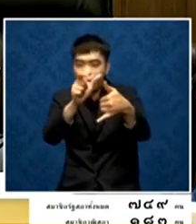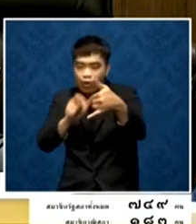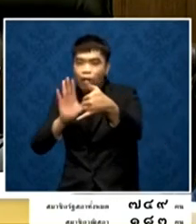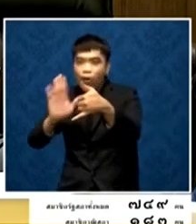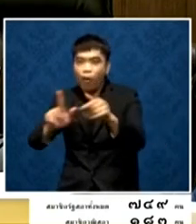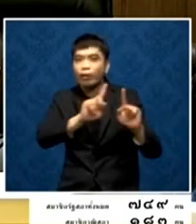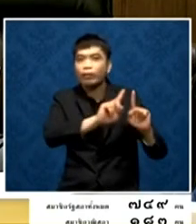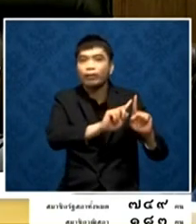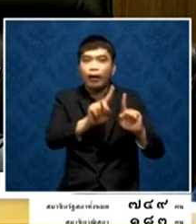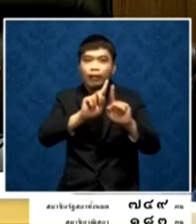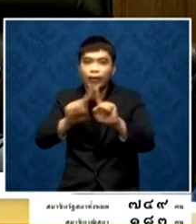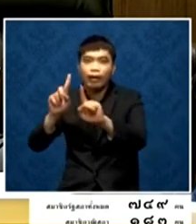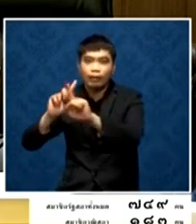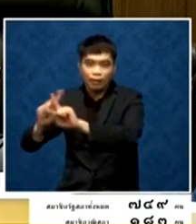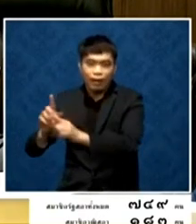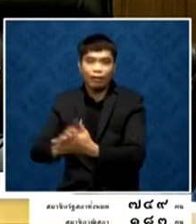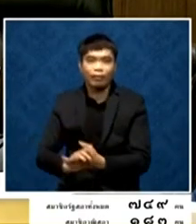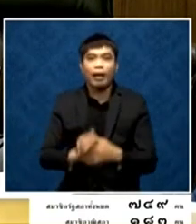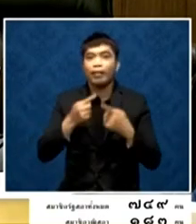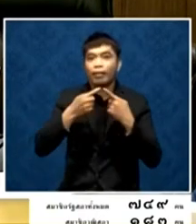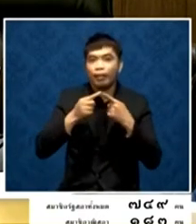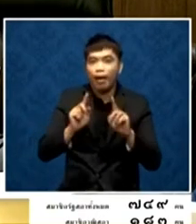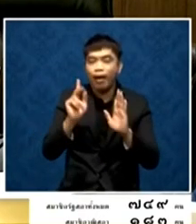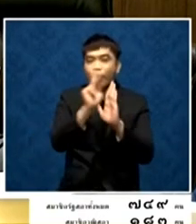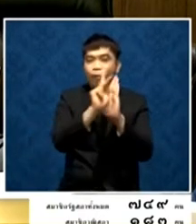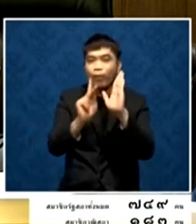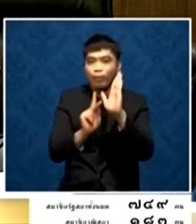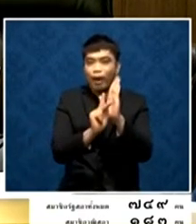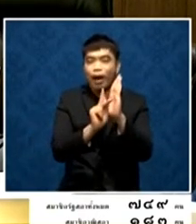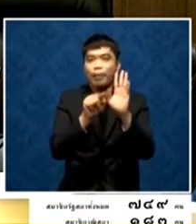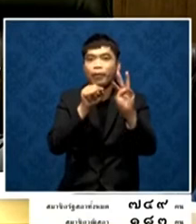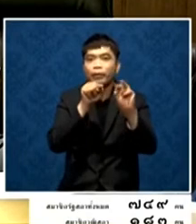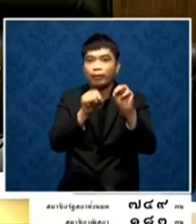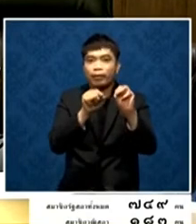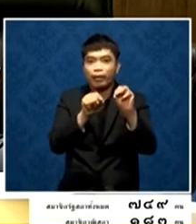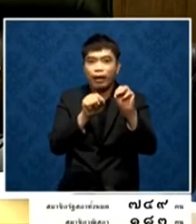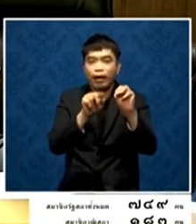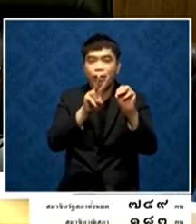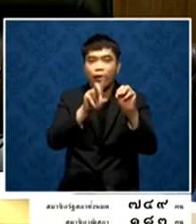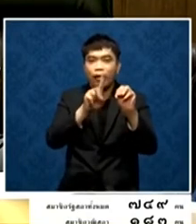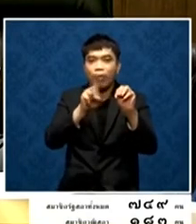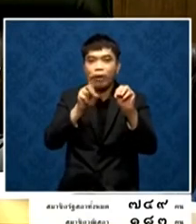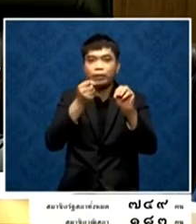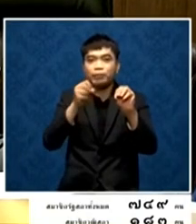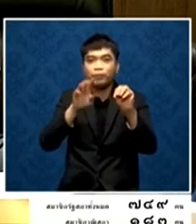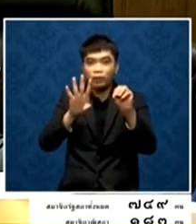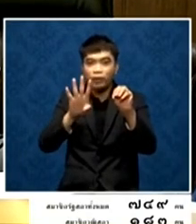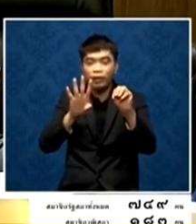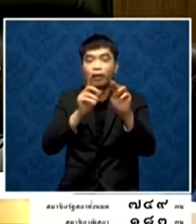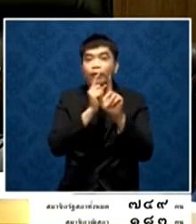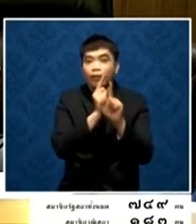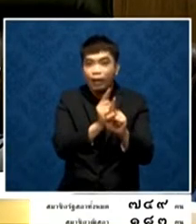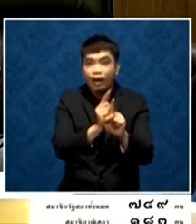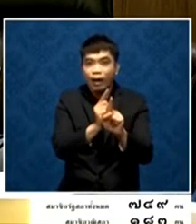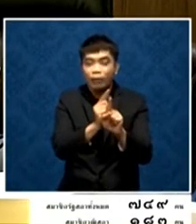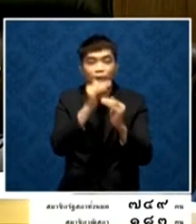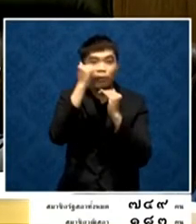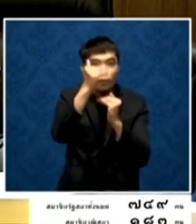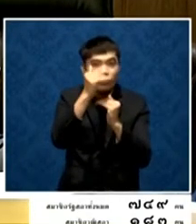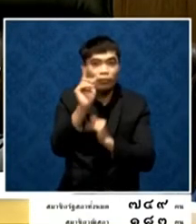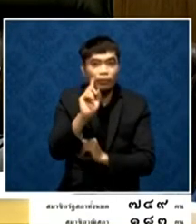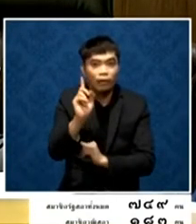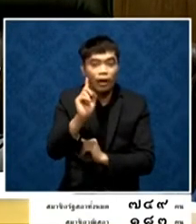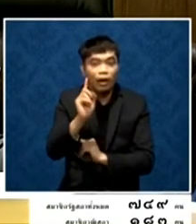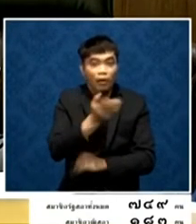ดีเลือกตั้งก็มีคำพิพากษาคล้ายๆกันว่าไอห้างส่วนจำกัดที่ไม่ได้รับใบอนุญาตจากกสทช.ไม่ได้ต่ออนุญาตก็ไม่ใช่สื่อแล้ว